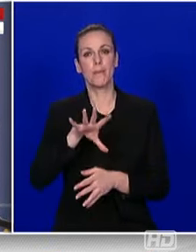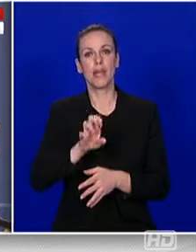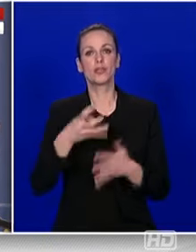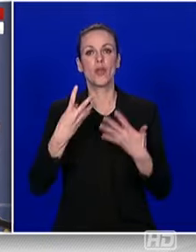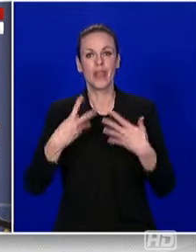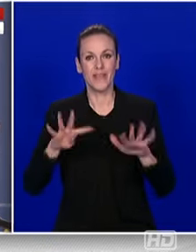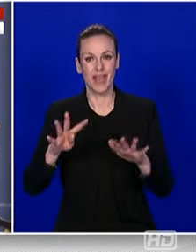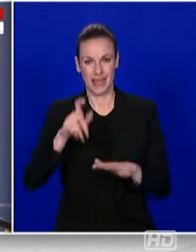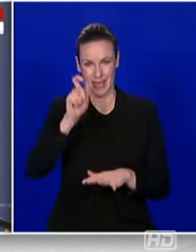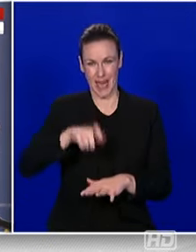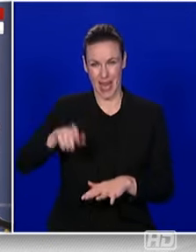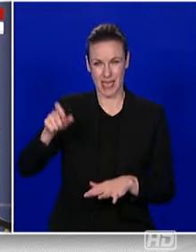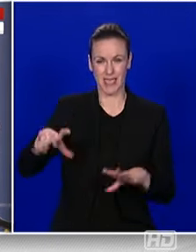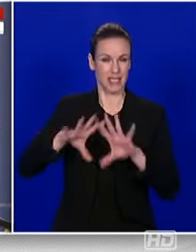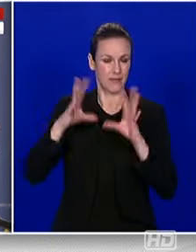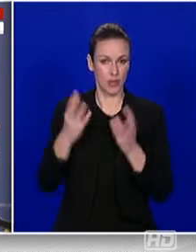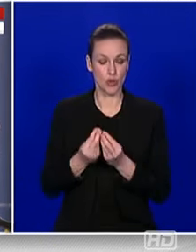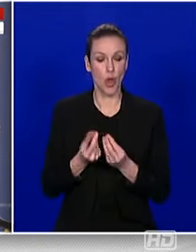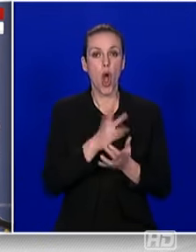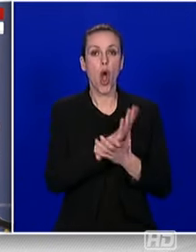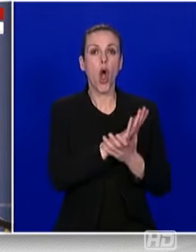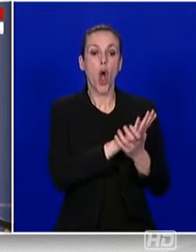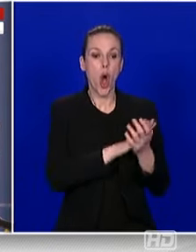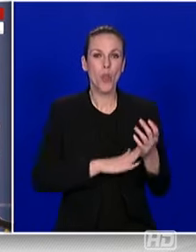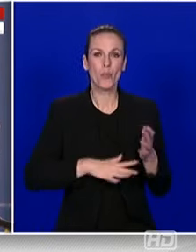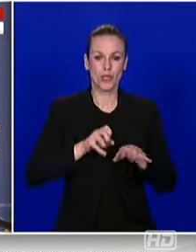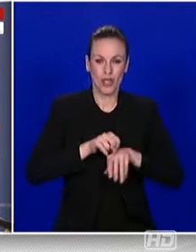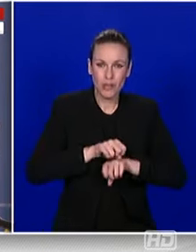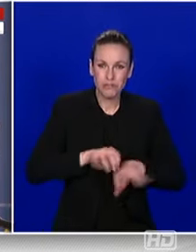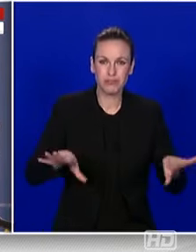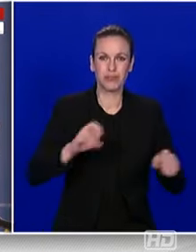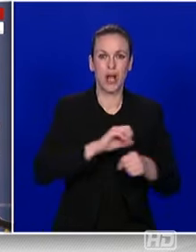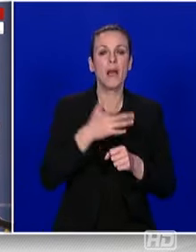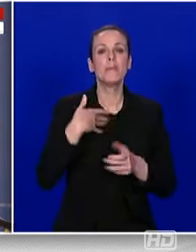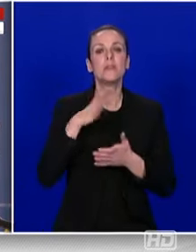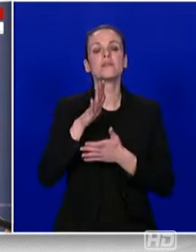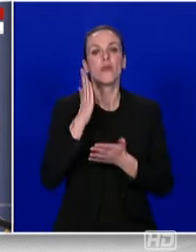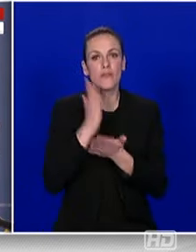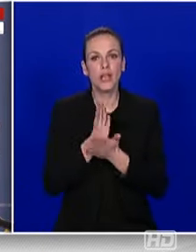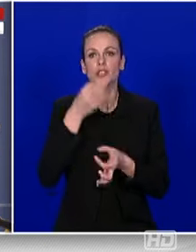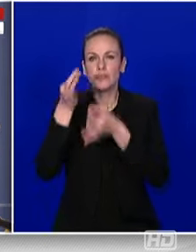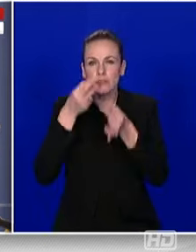85.519 osoba. Od početka epidemije testirali smo